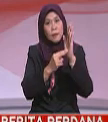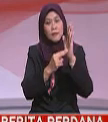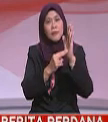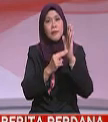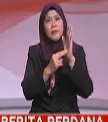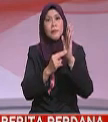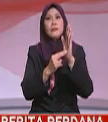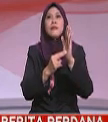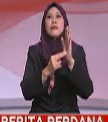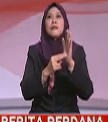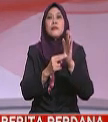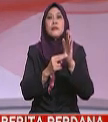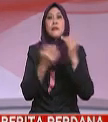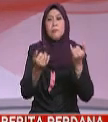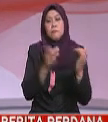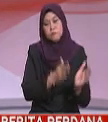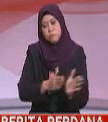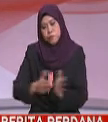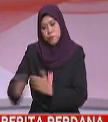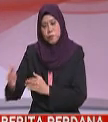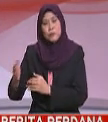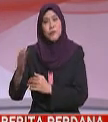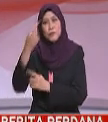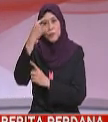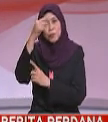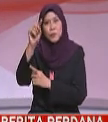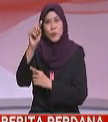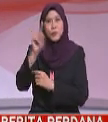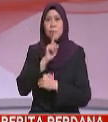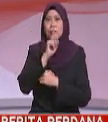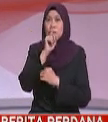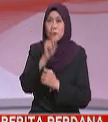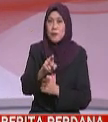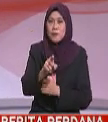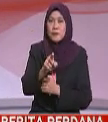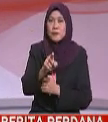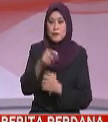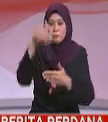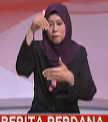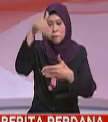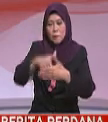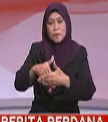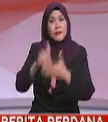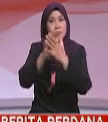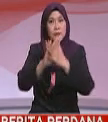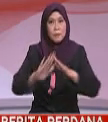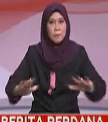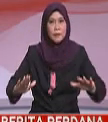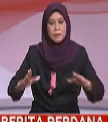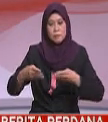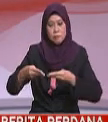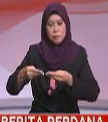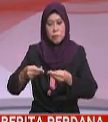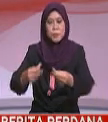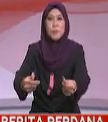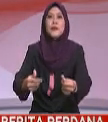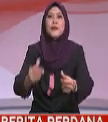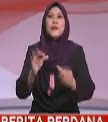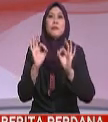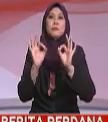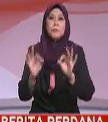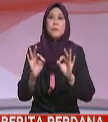Hassan antara yang disusun ialah langkah-langkah bagi memastikan perjalanan pilihan Raya yang selamat lancar dan juga